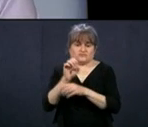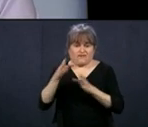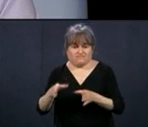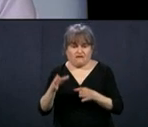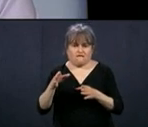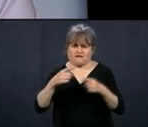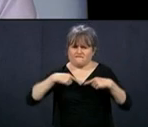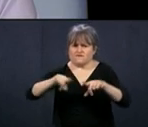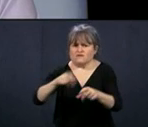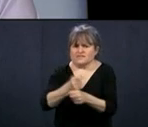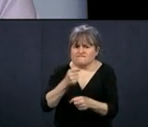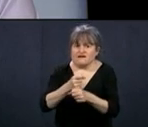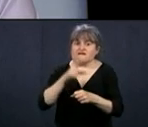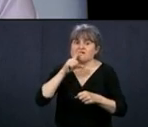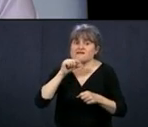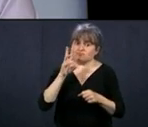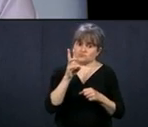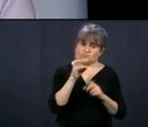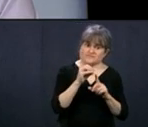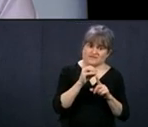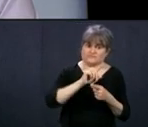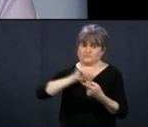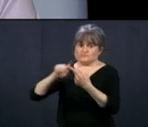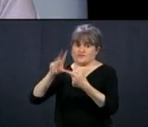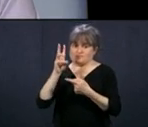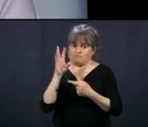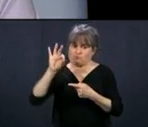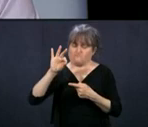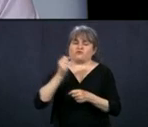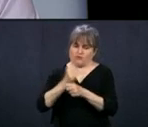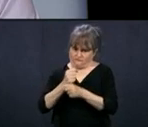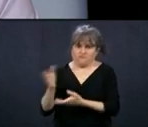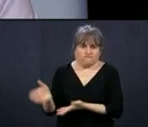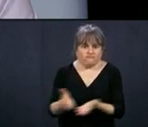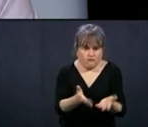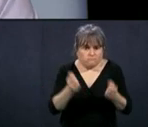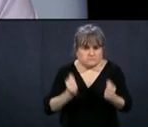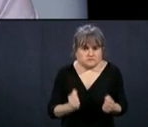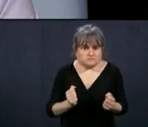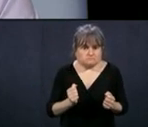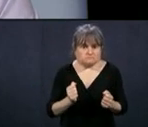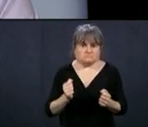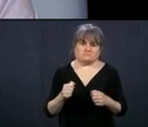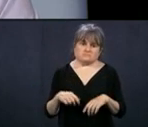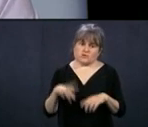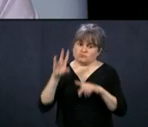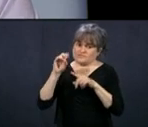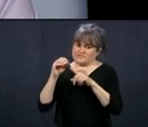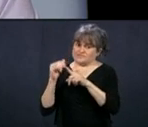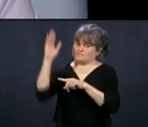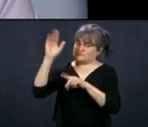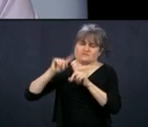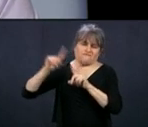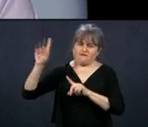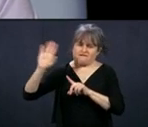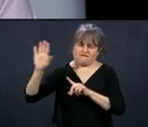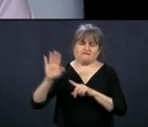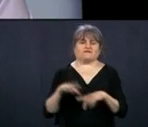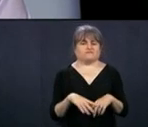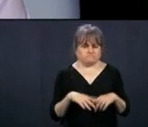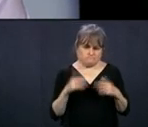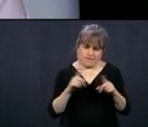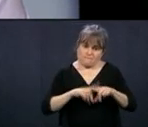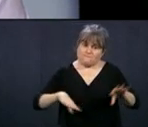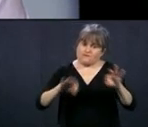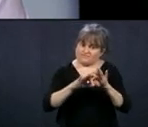60 et 69 ans, de reprendre le travail dès la semaine prochaine. Comme je l'ai dit, c'est à condition de respecter